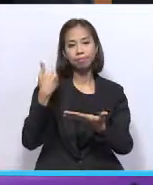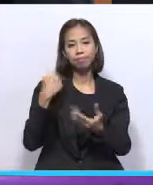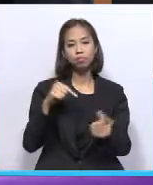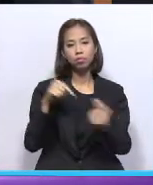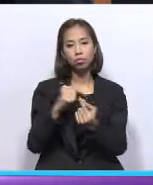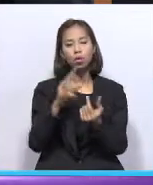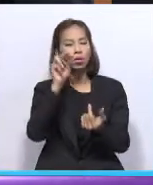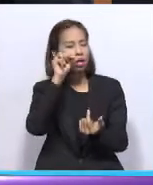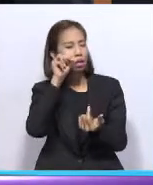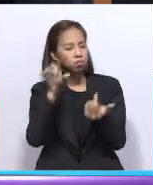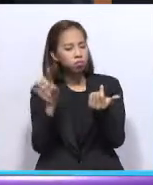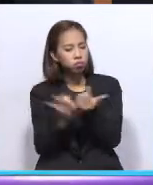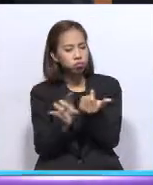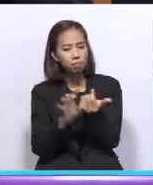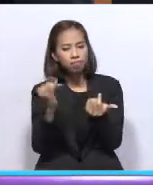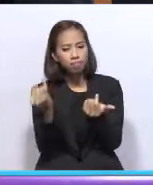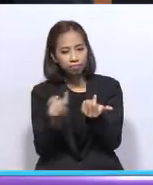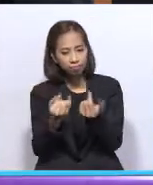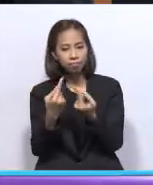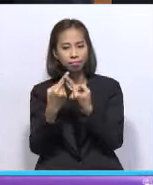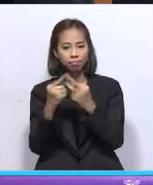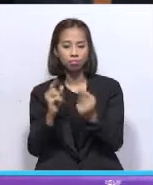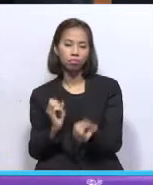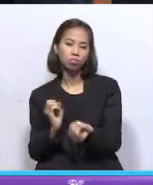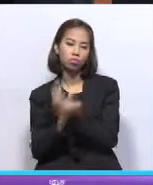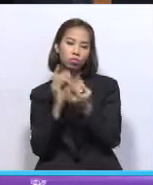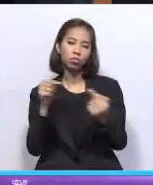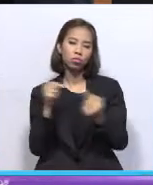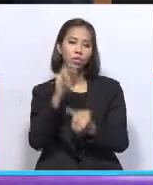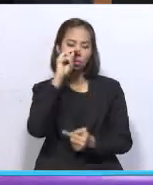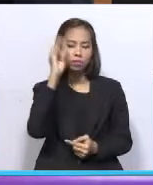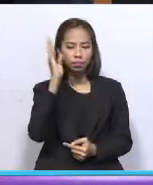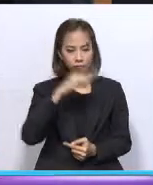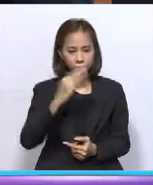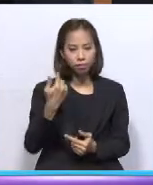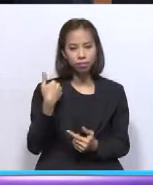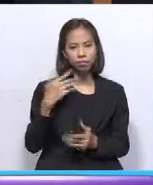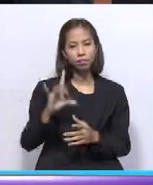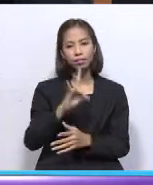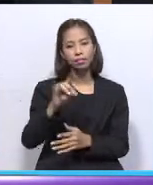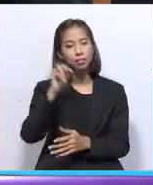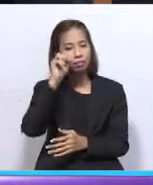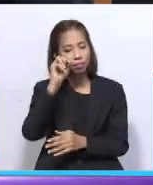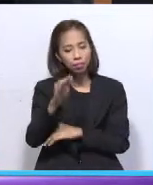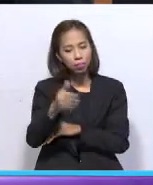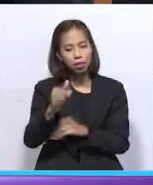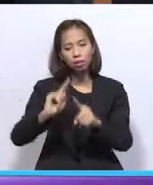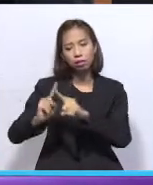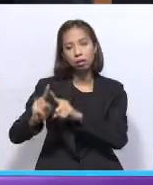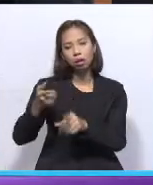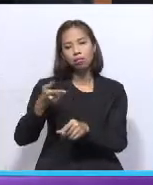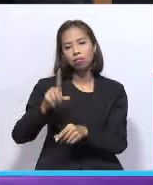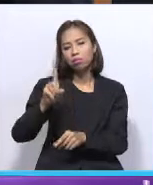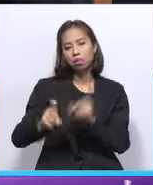พน้ำที่ลดต่ำลงนะคะแต่ว่าอาจจะส่งผลกระทบกันบ้างในเรื่องของน้ำเน่าเสียหรือว่าสัตว์เลี้ยงจำนวนพวกปลากระชังต